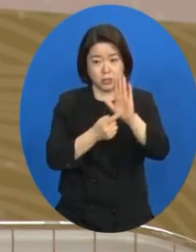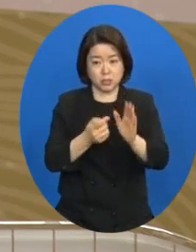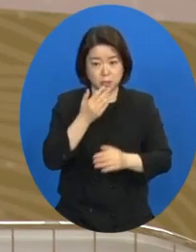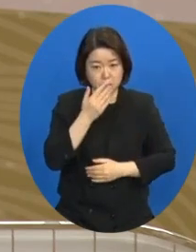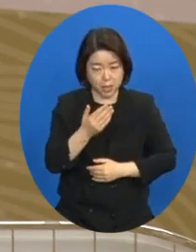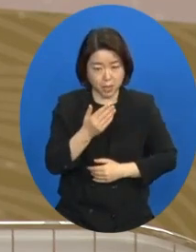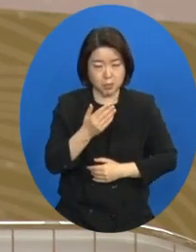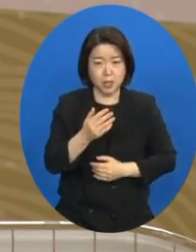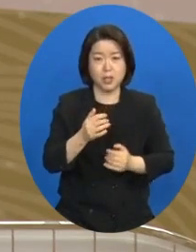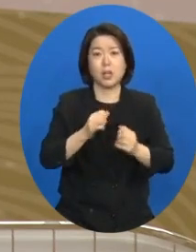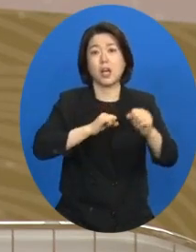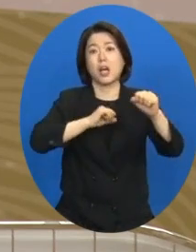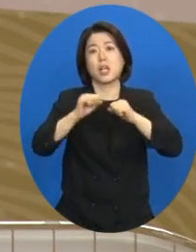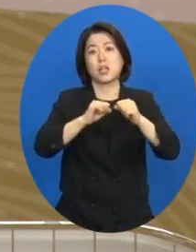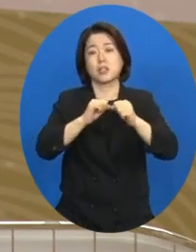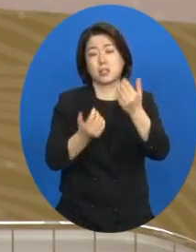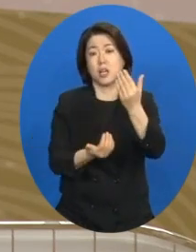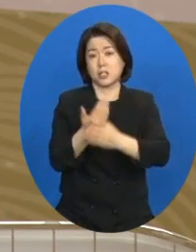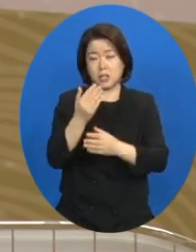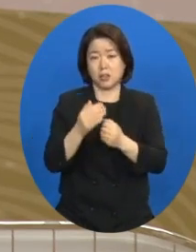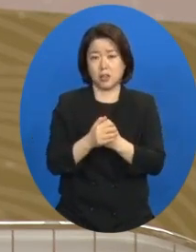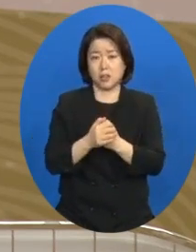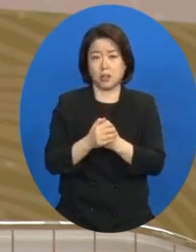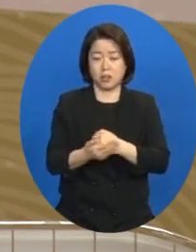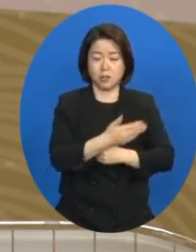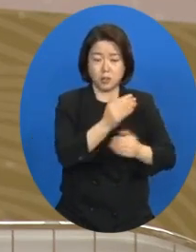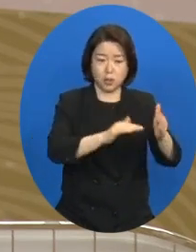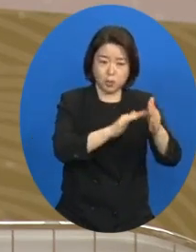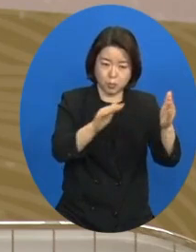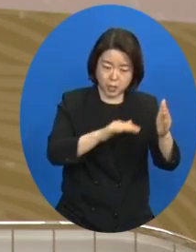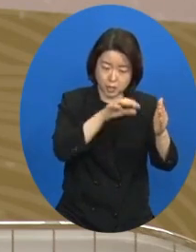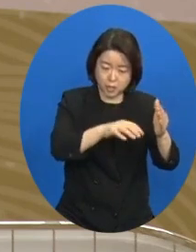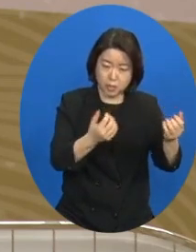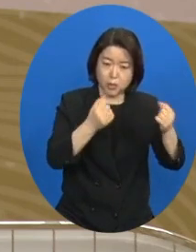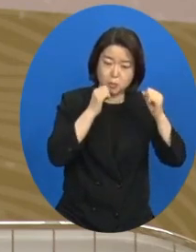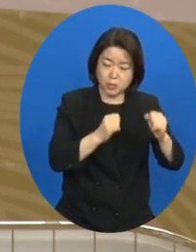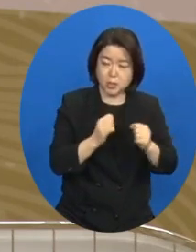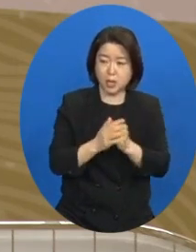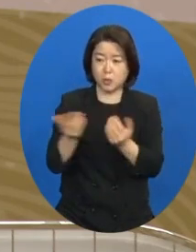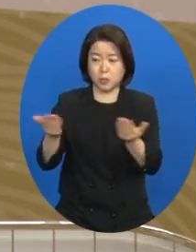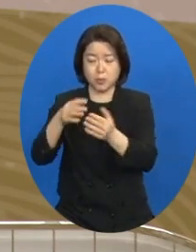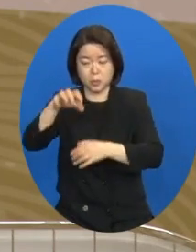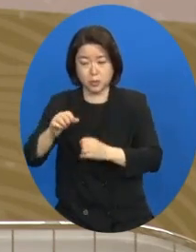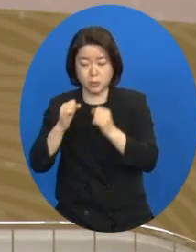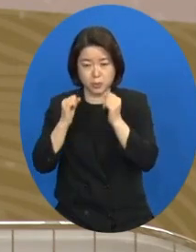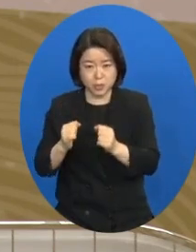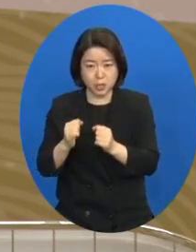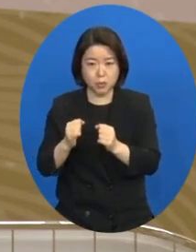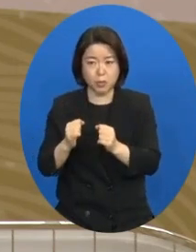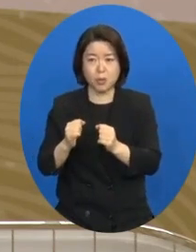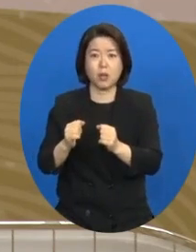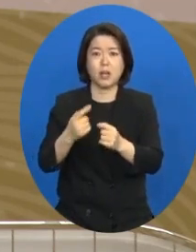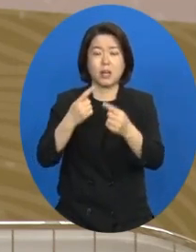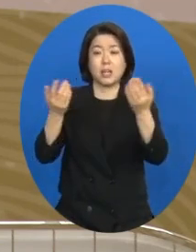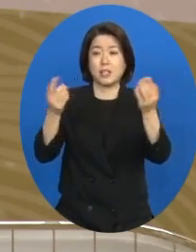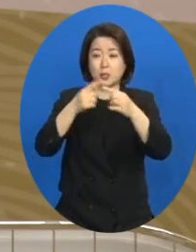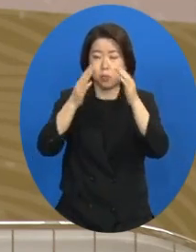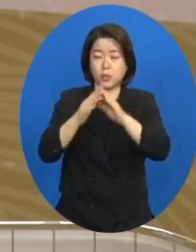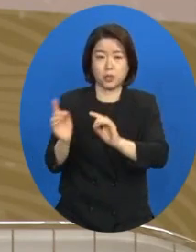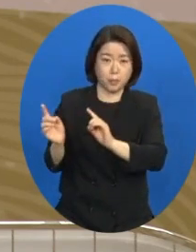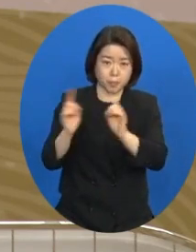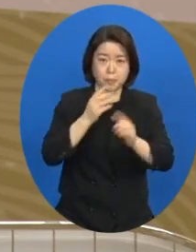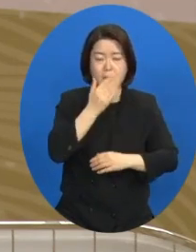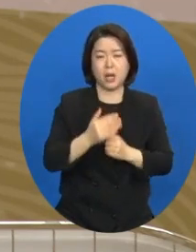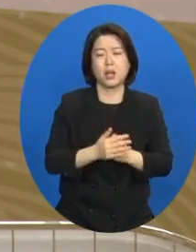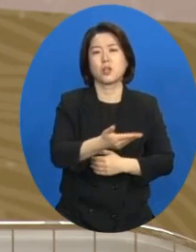나요 여러분의 인생도 살고 가정도 살고 1 토도 살고 교회도 살아요 여러분이 하실